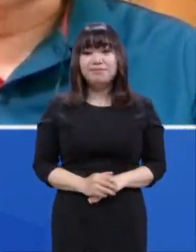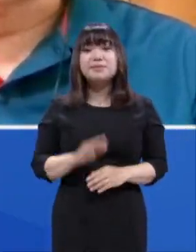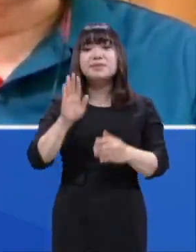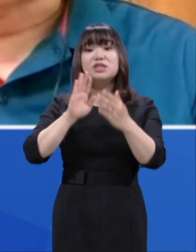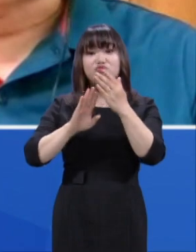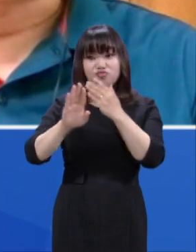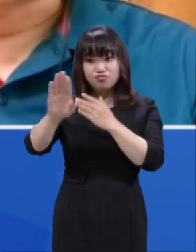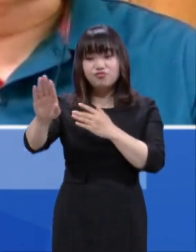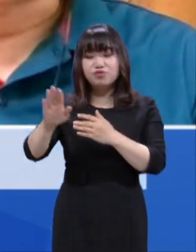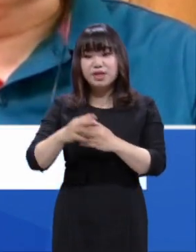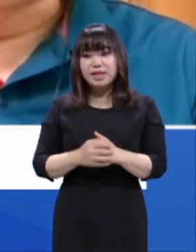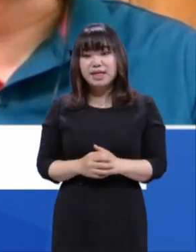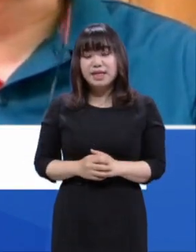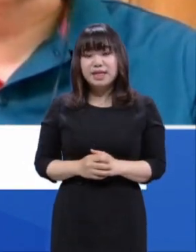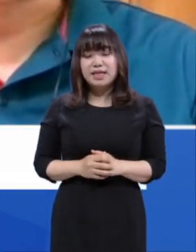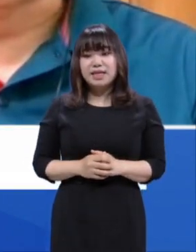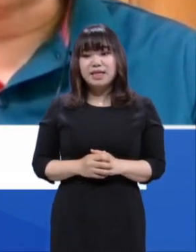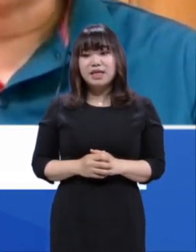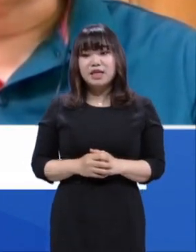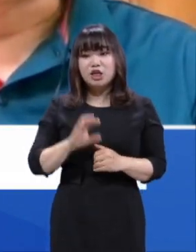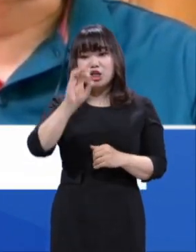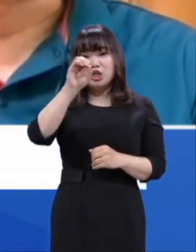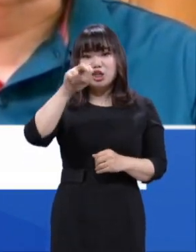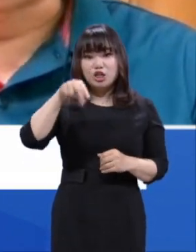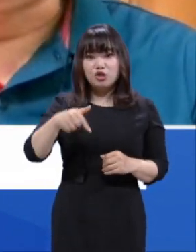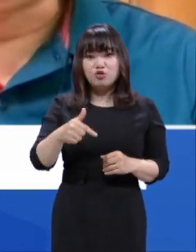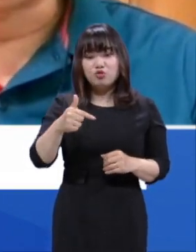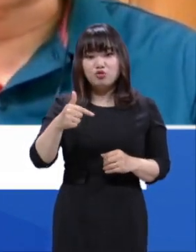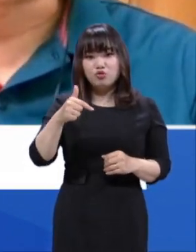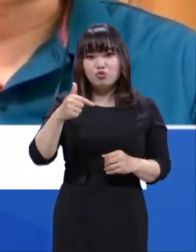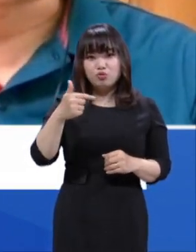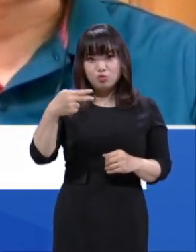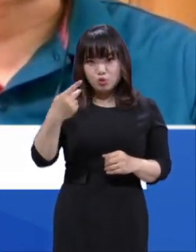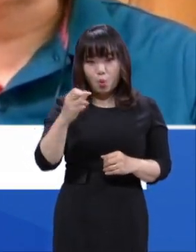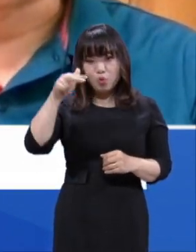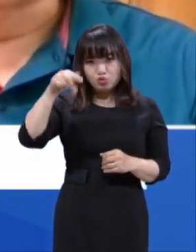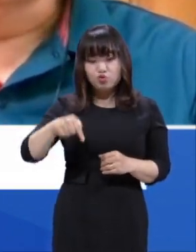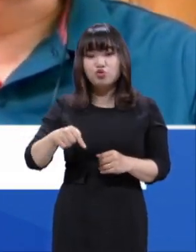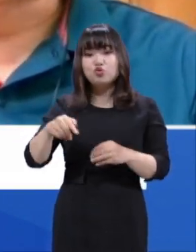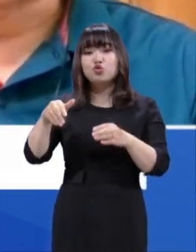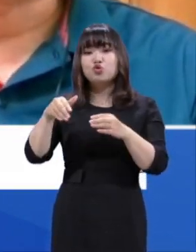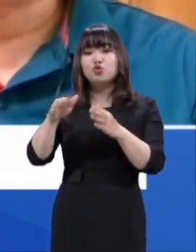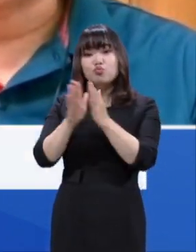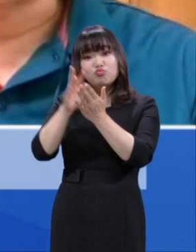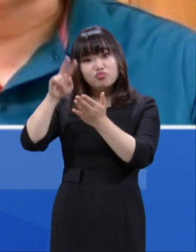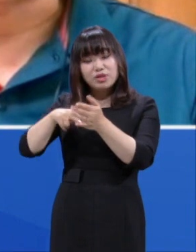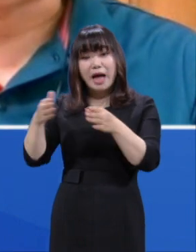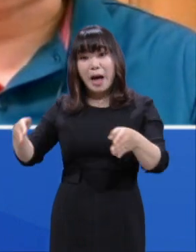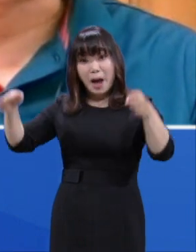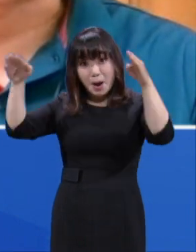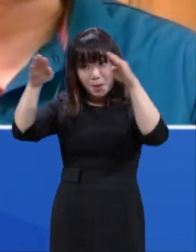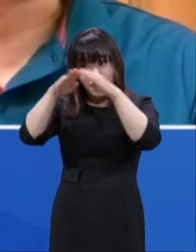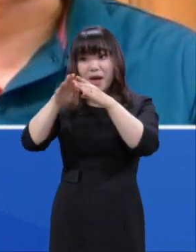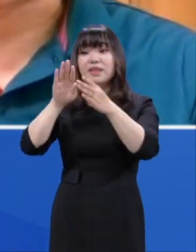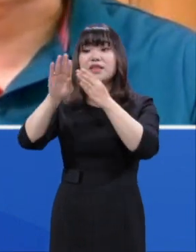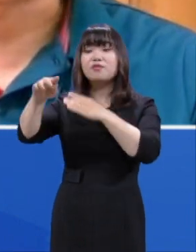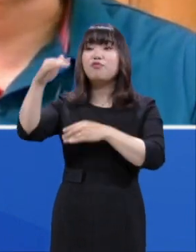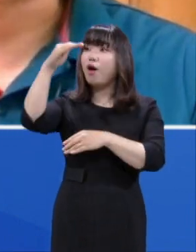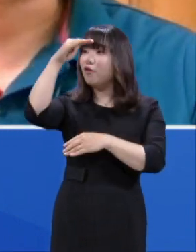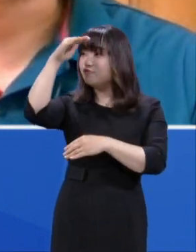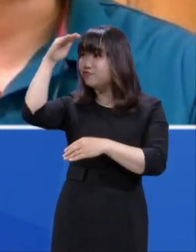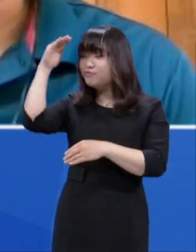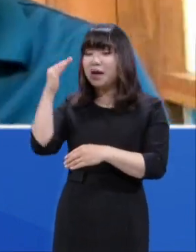이후에는 윤동주 문학관, 그다음 윤동주 시인의 언덕에 오르셔서 또 주변의 풍경을 관람하실 수도